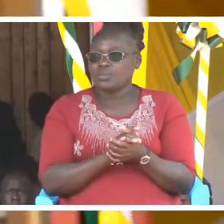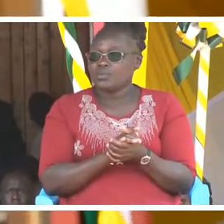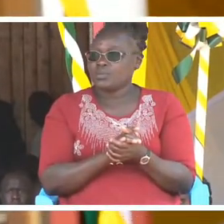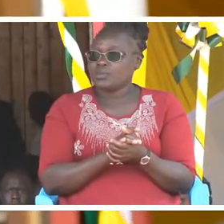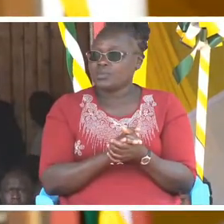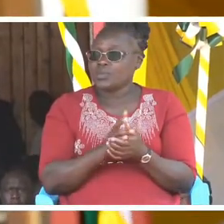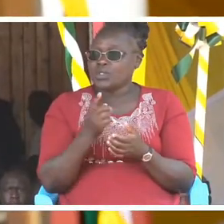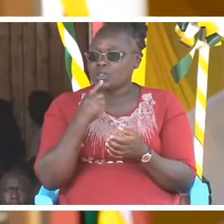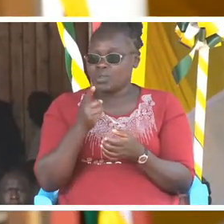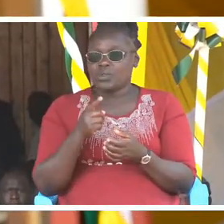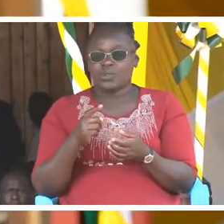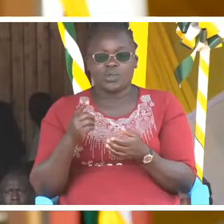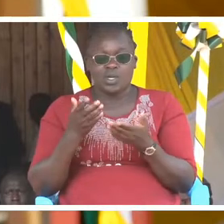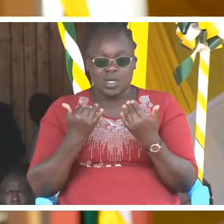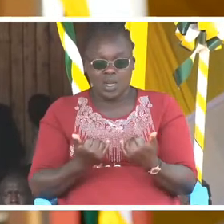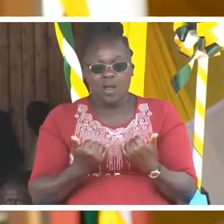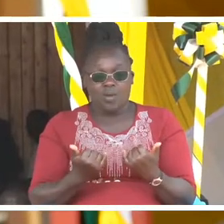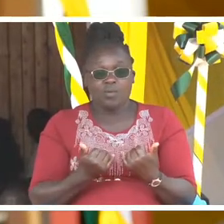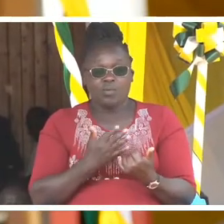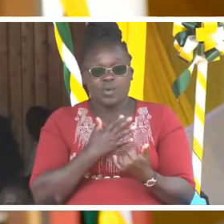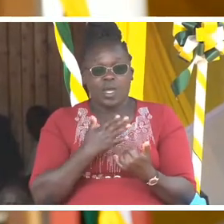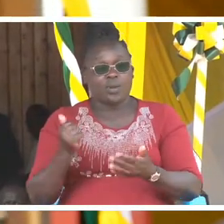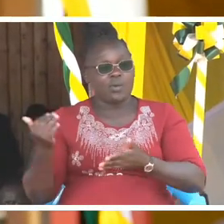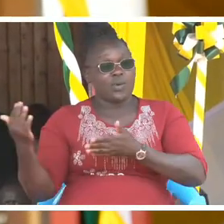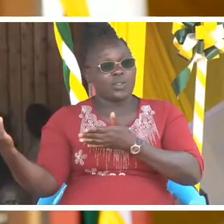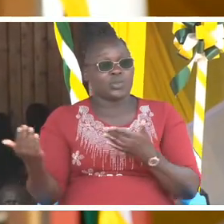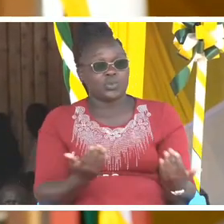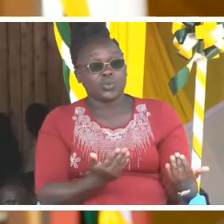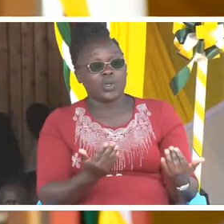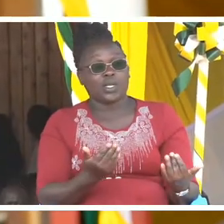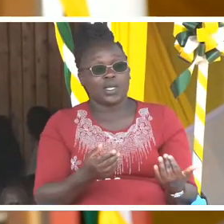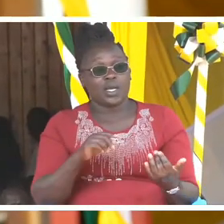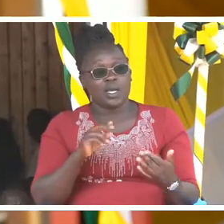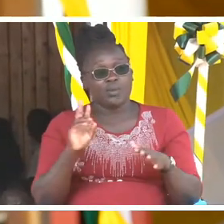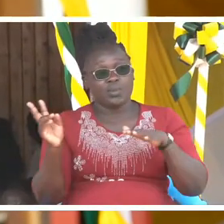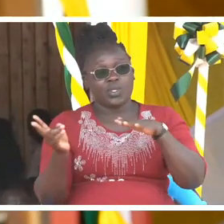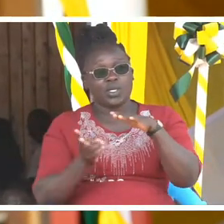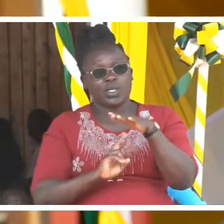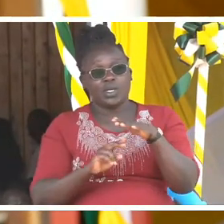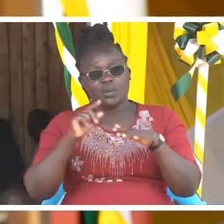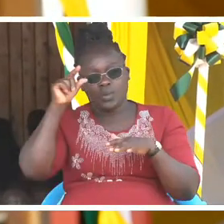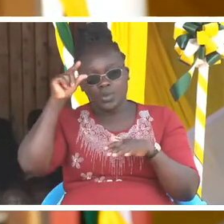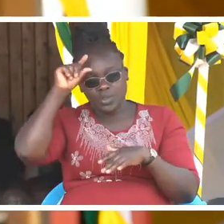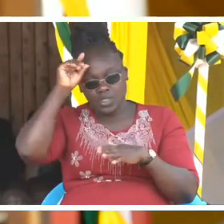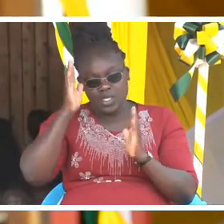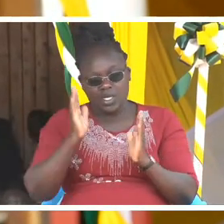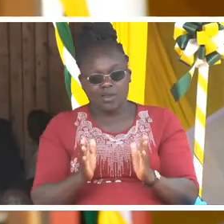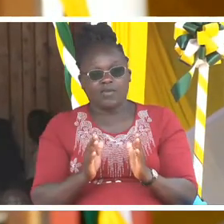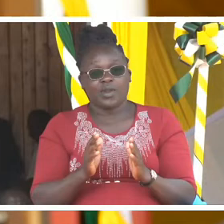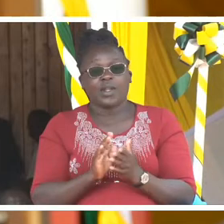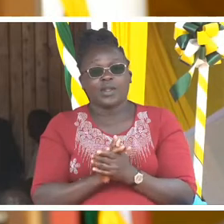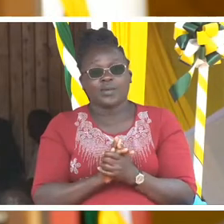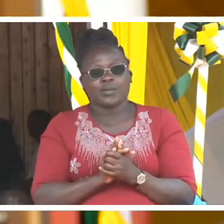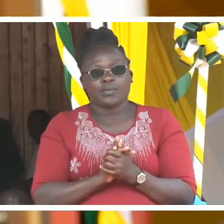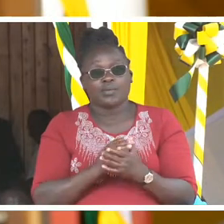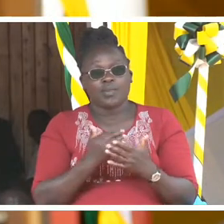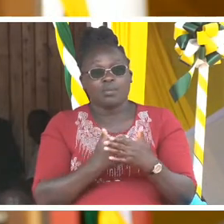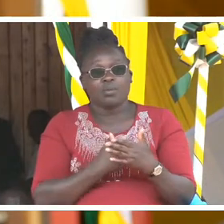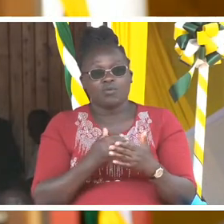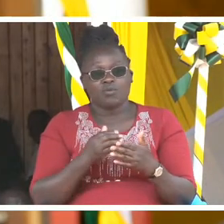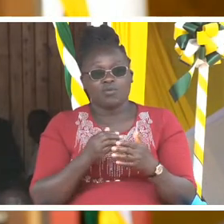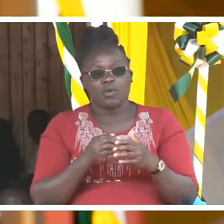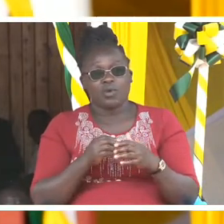kumwalika Her Excellency Deputy Governor Nandi aweze kutupa jambo kisha tuingie kwenye divine service. Wangapi pamoja